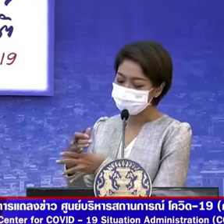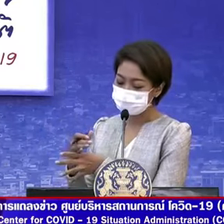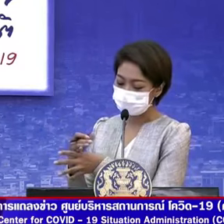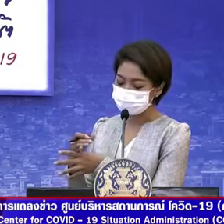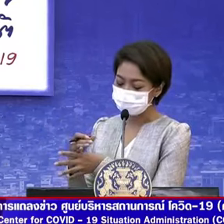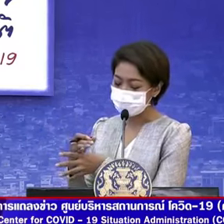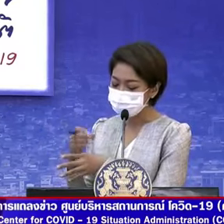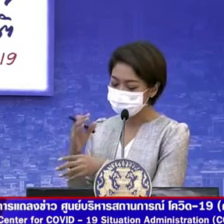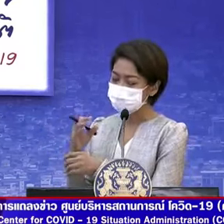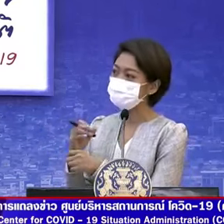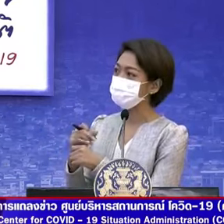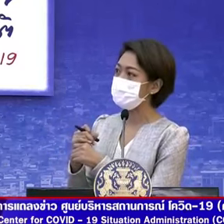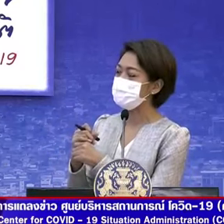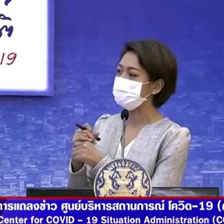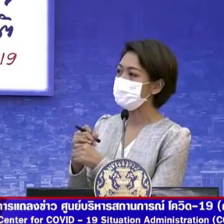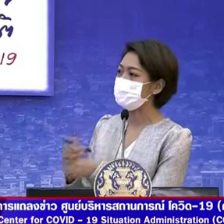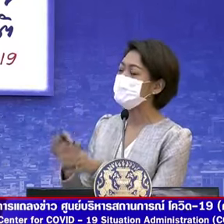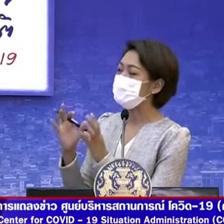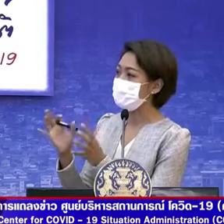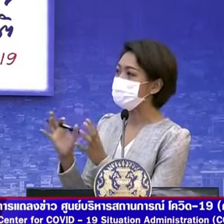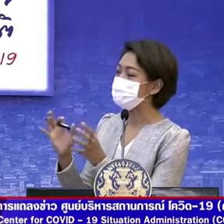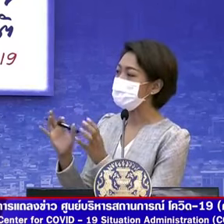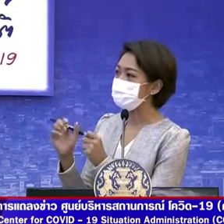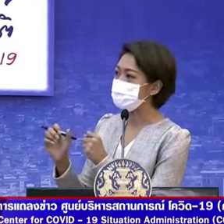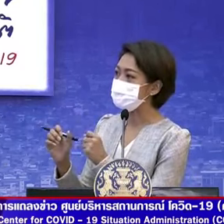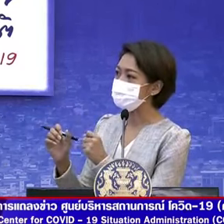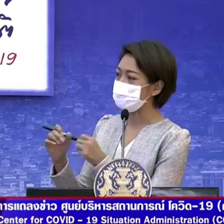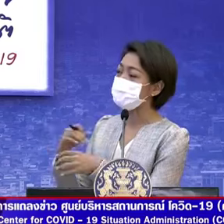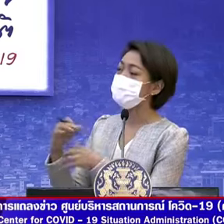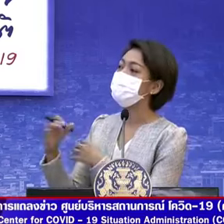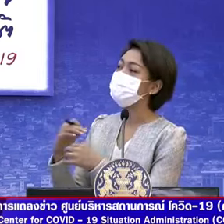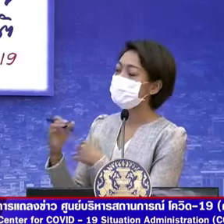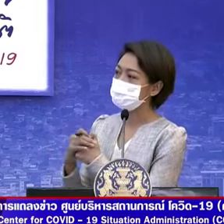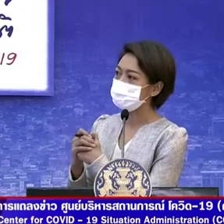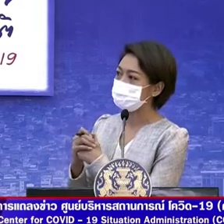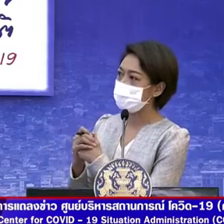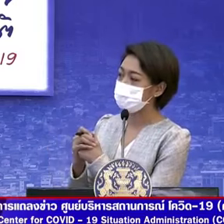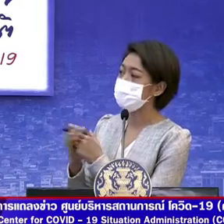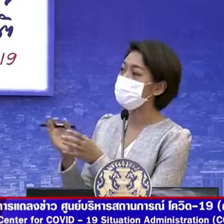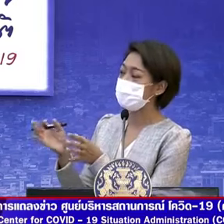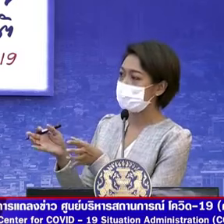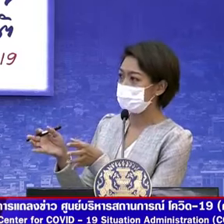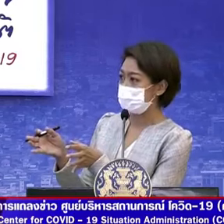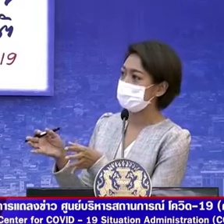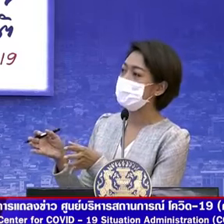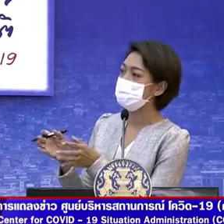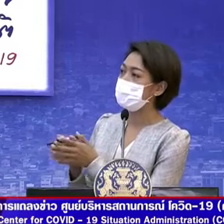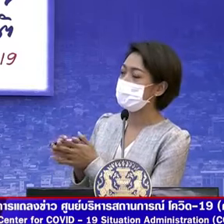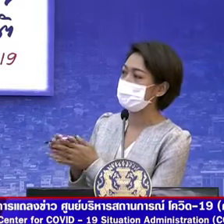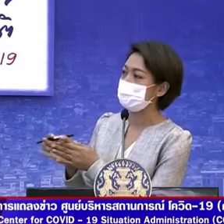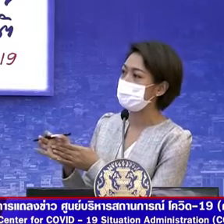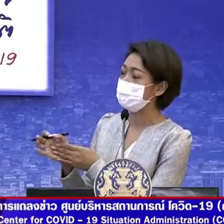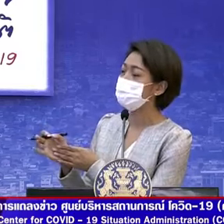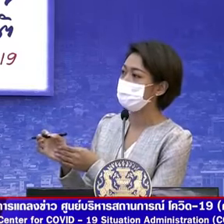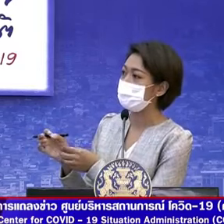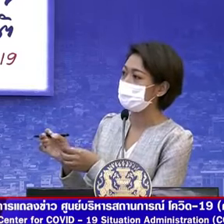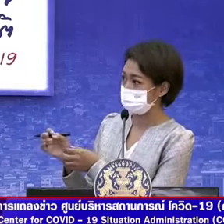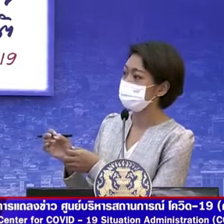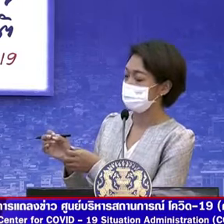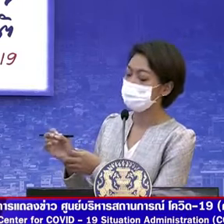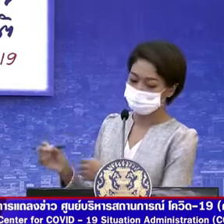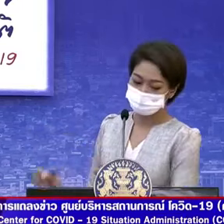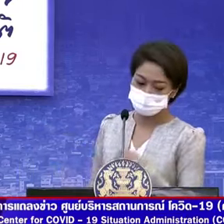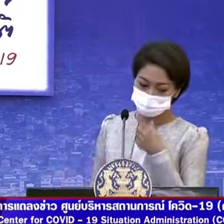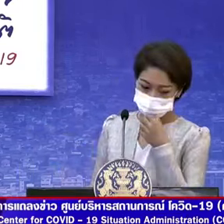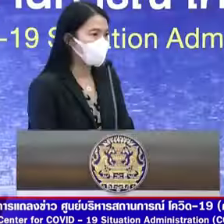มาณเท่าไหร่แต่ว่าก็จะมีคำถามตามมาว่าแล้วจะเริ่มดำเนินโครงการประมาณช่วงเวลาไหนได้บ้างคะแต่ละโครงการ